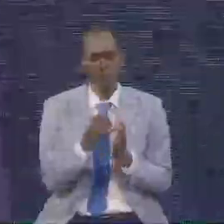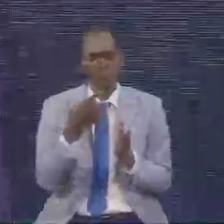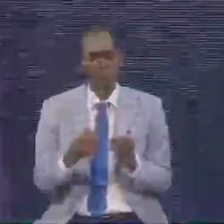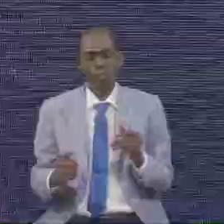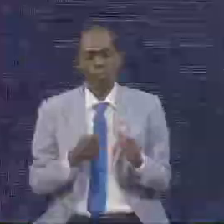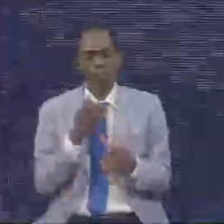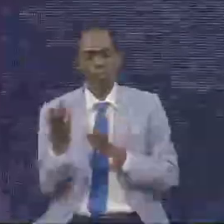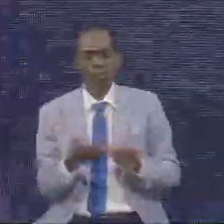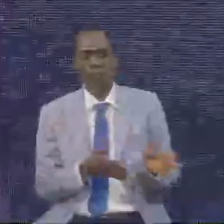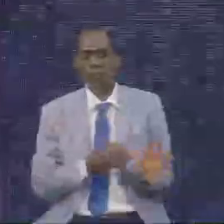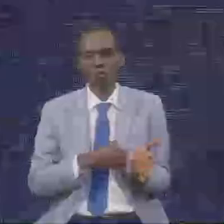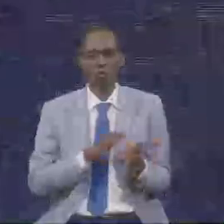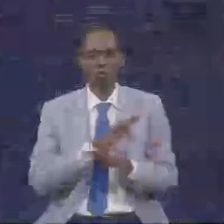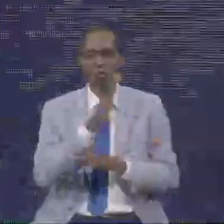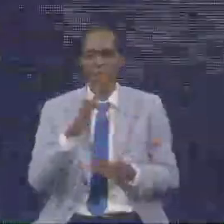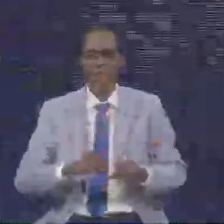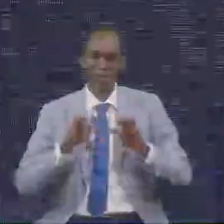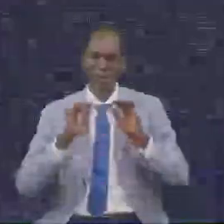Vous voyez, le primaire n'enseigne pas tout.